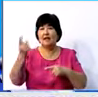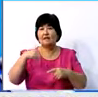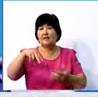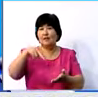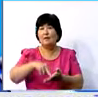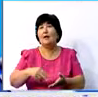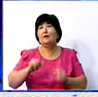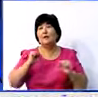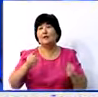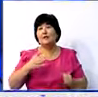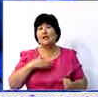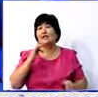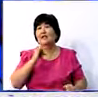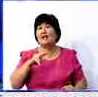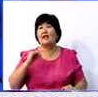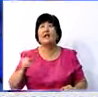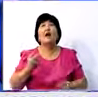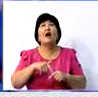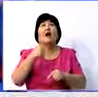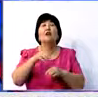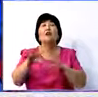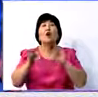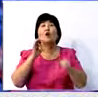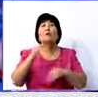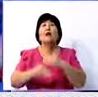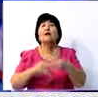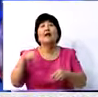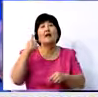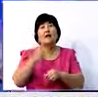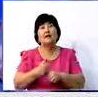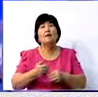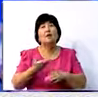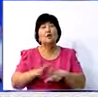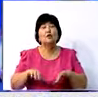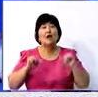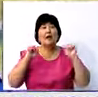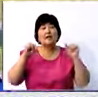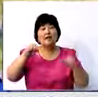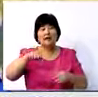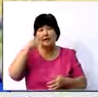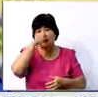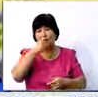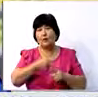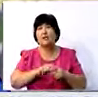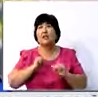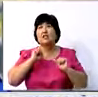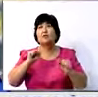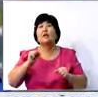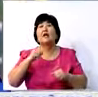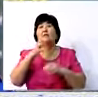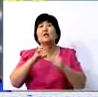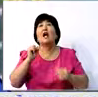помост нашего Ильи. Турнир является основным отборочным этапом на главный тяжелоатлетический старт этого года – чемпионат мира в